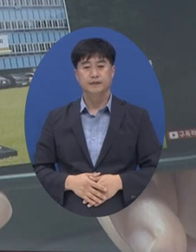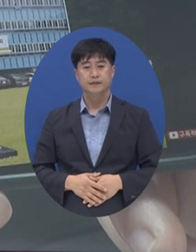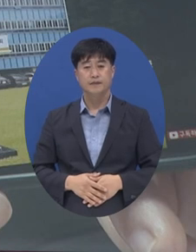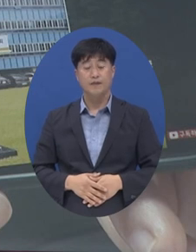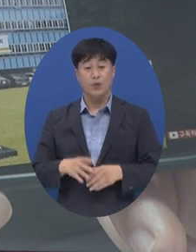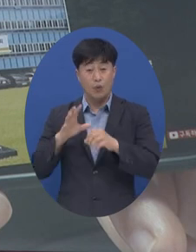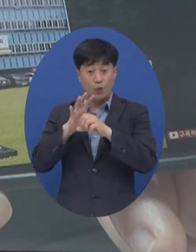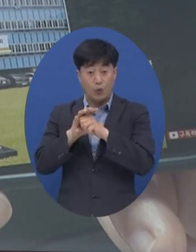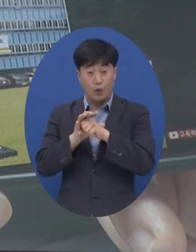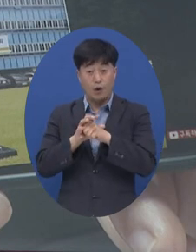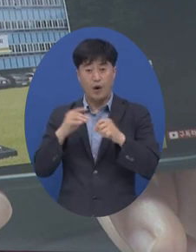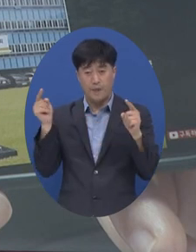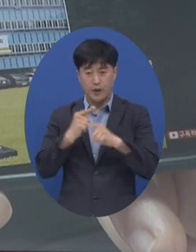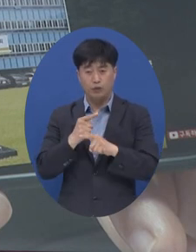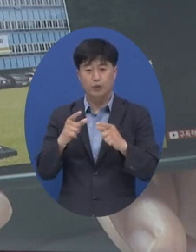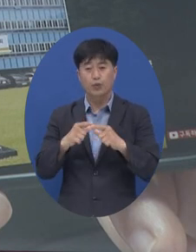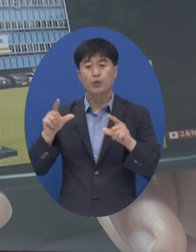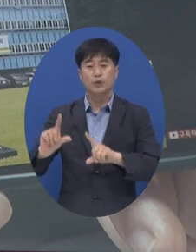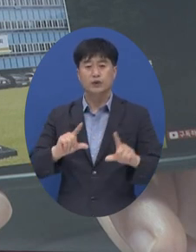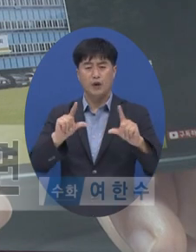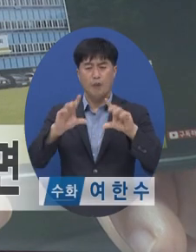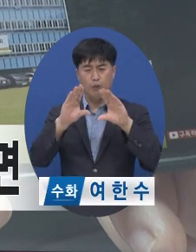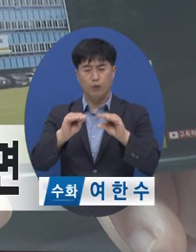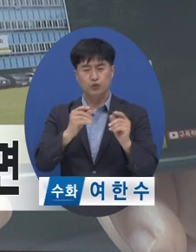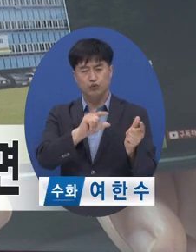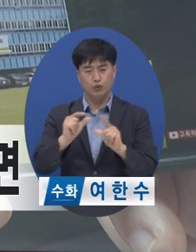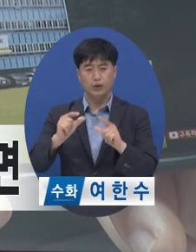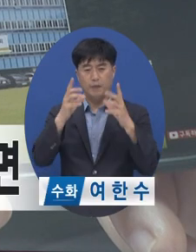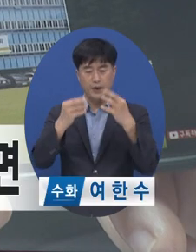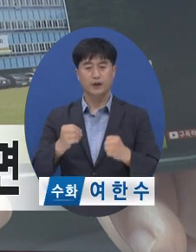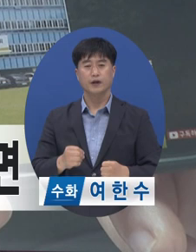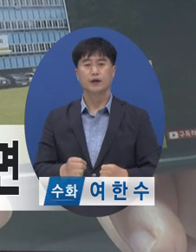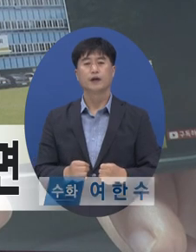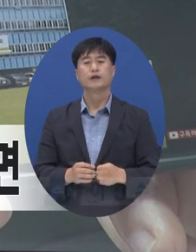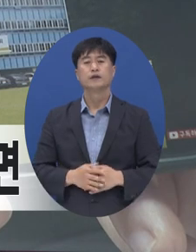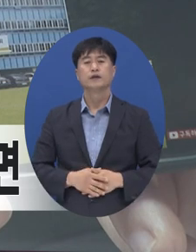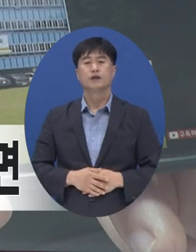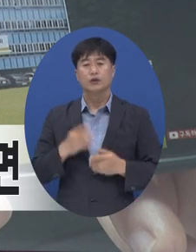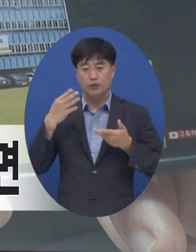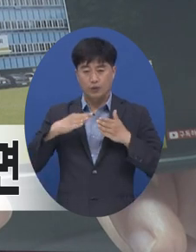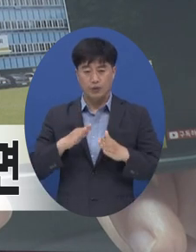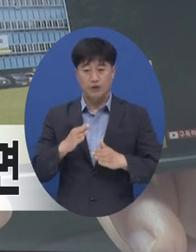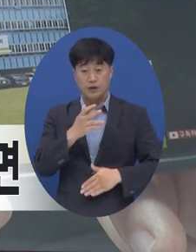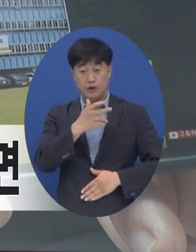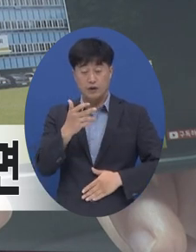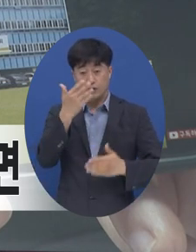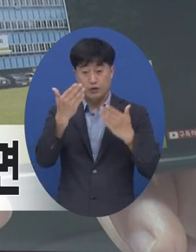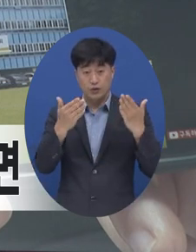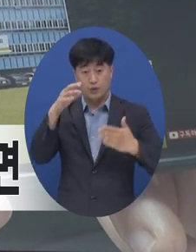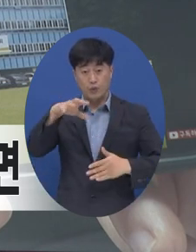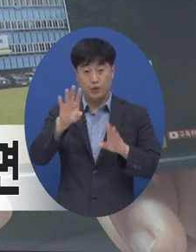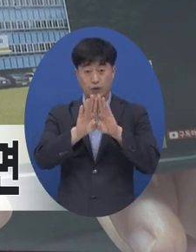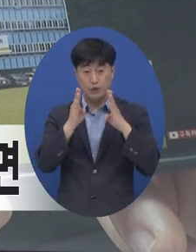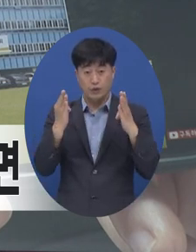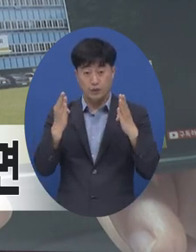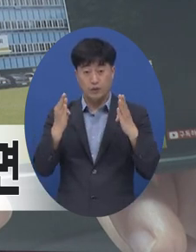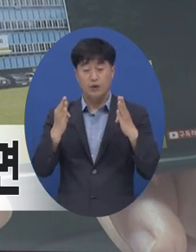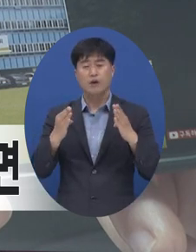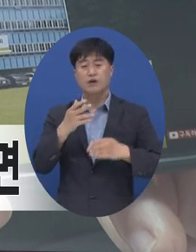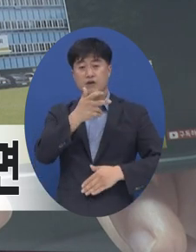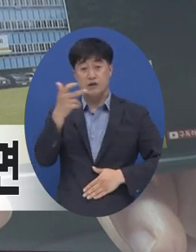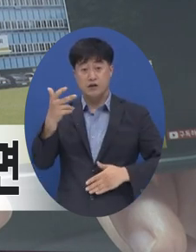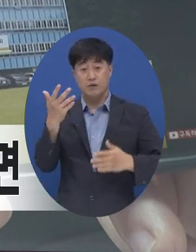코론 알고가 바꿔놓은 일선 멈춰버린 것들도 참 많은데요 경기도는 큰 전시장에서 열려야 하는 대규모